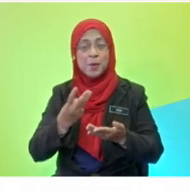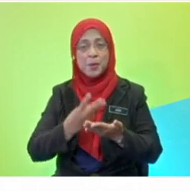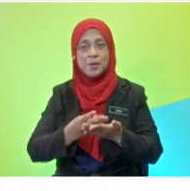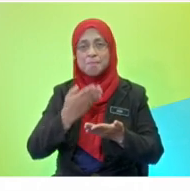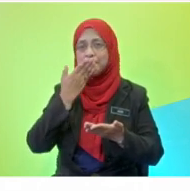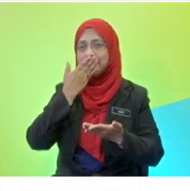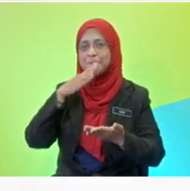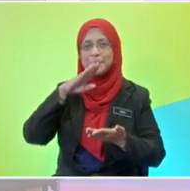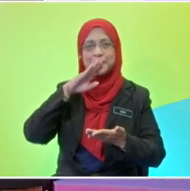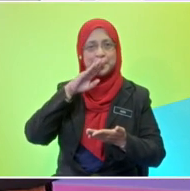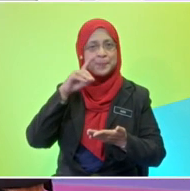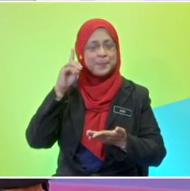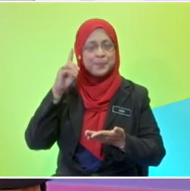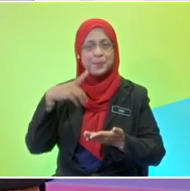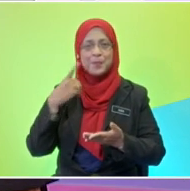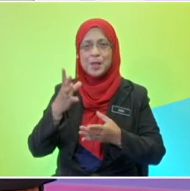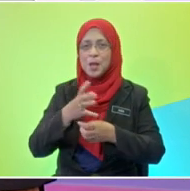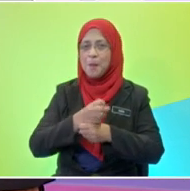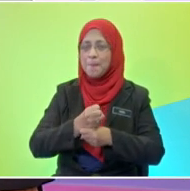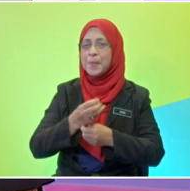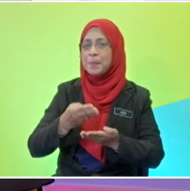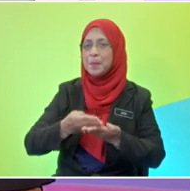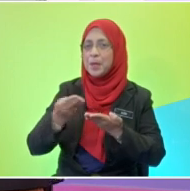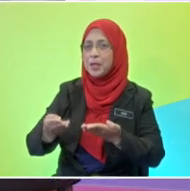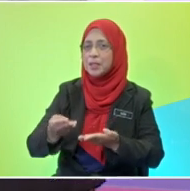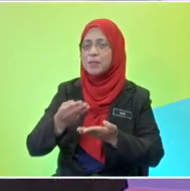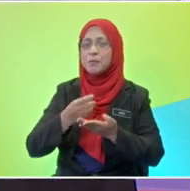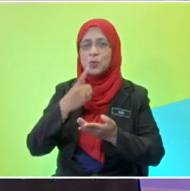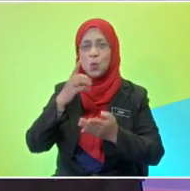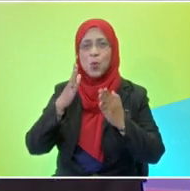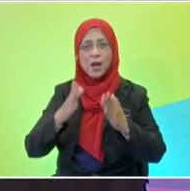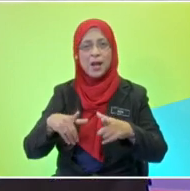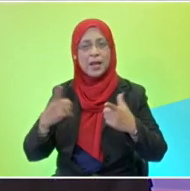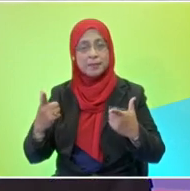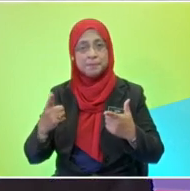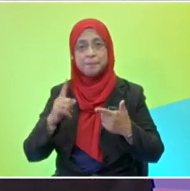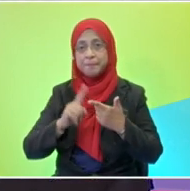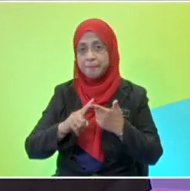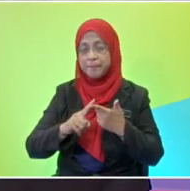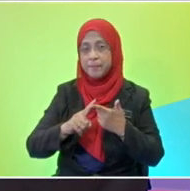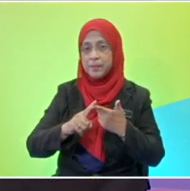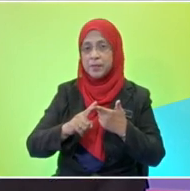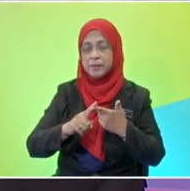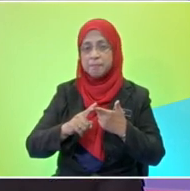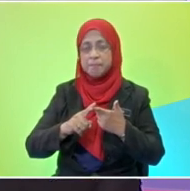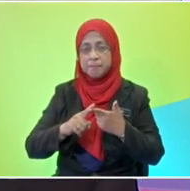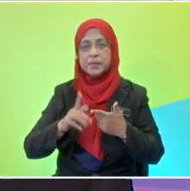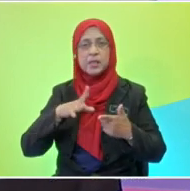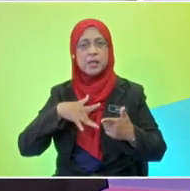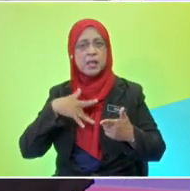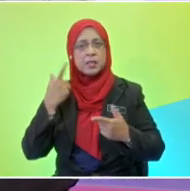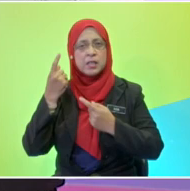seseorang ya itu di antara nikmat bagi seorang pemberi yang kedua yang melahirkan sifat dia taat kepada Allah